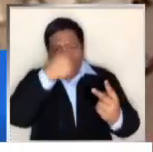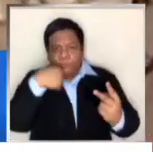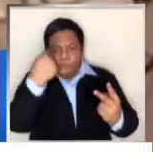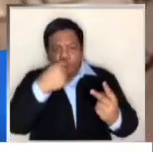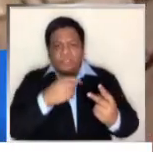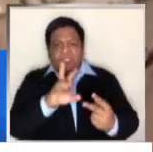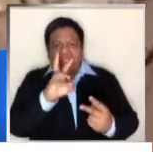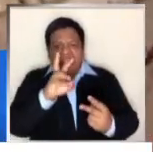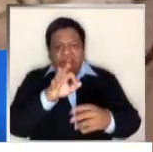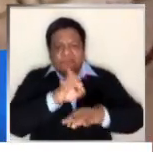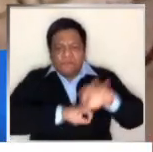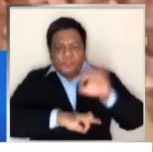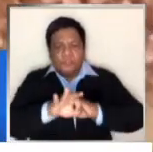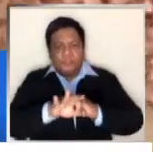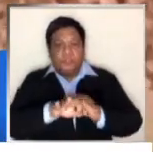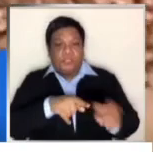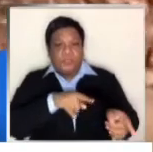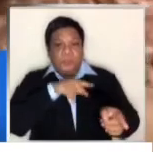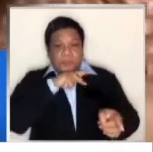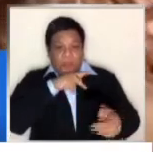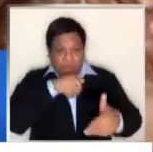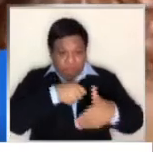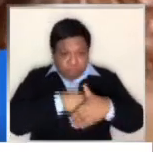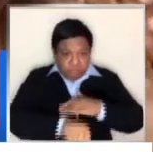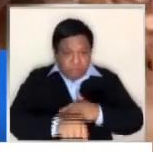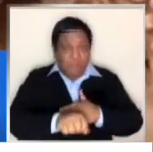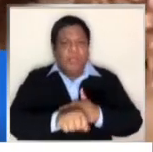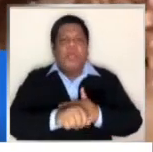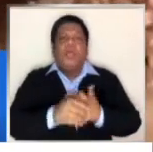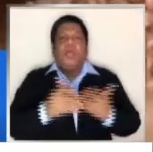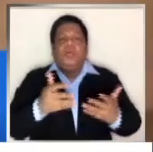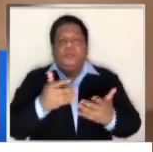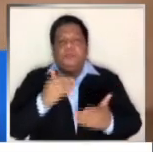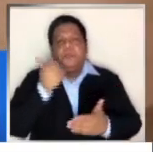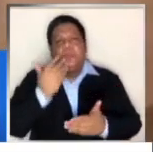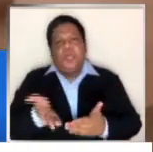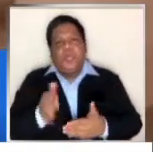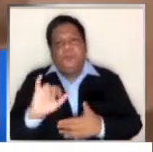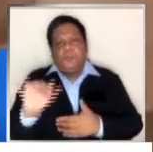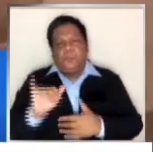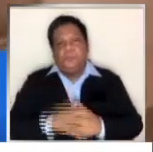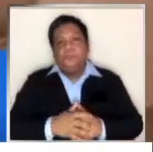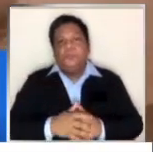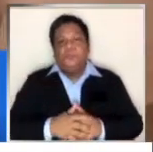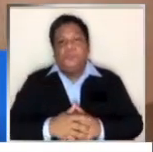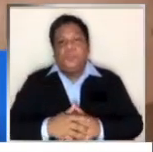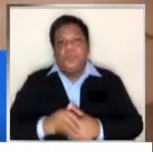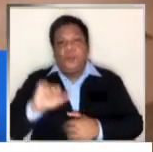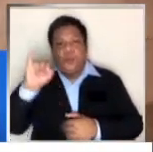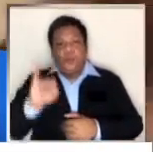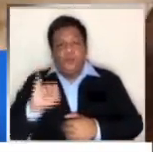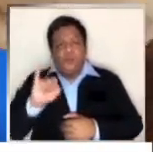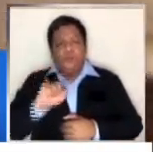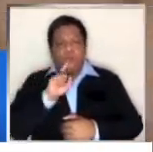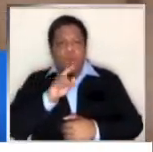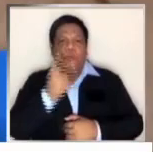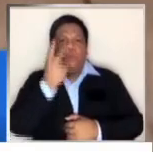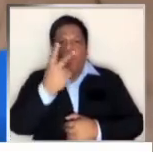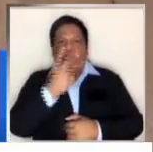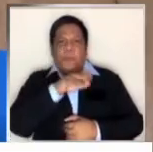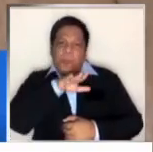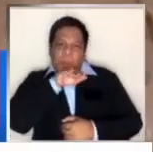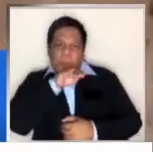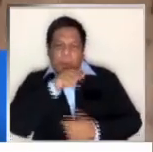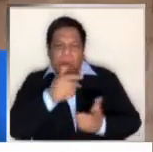daw namatay ang biik pagkapanganak. Ayon sa provincial agriculturist ng Ilocos Sur, dalawang biik talaga iyon. Posible nagkaroon daw